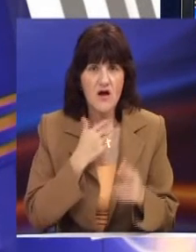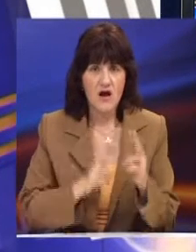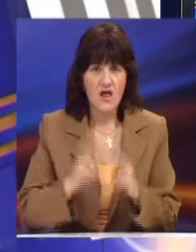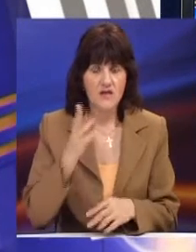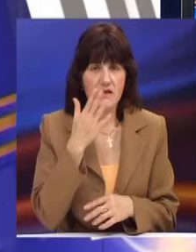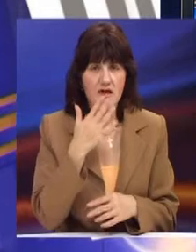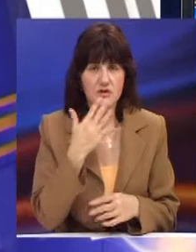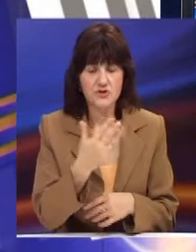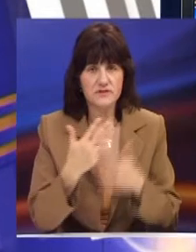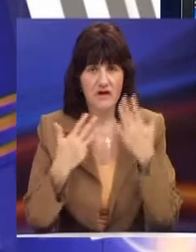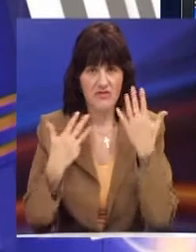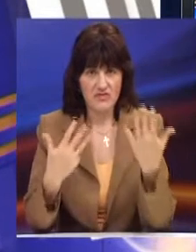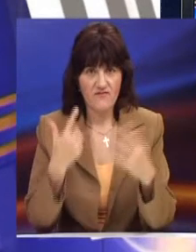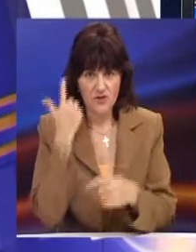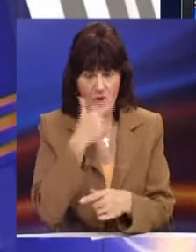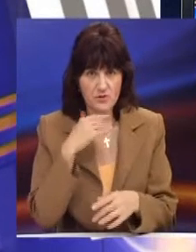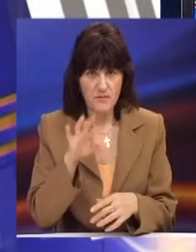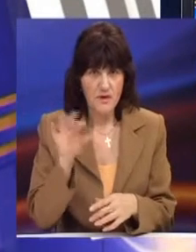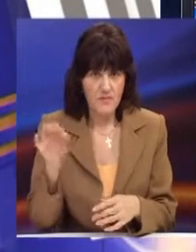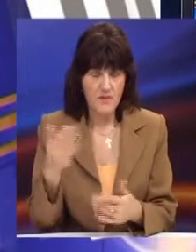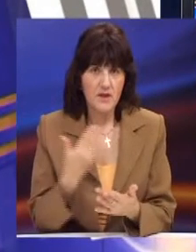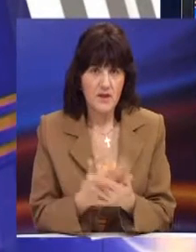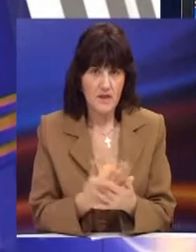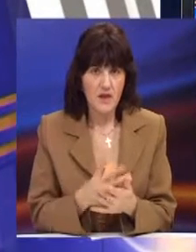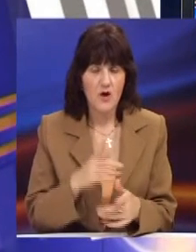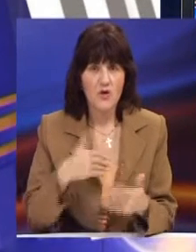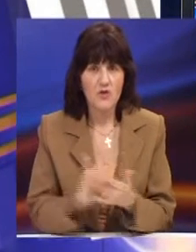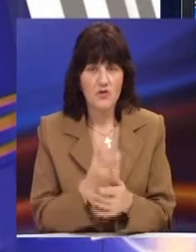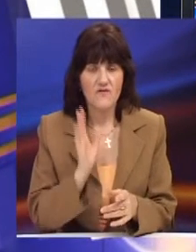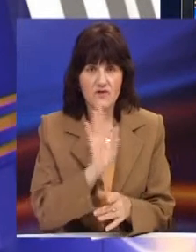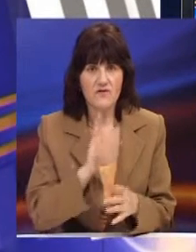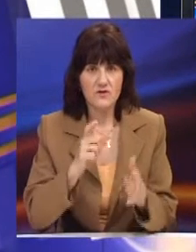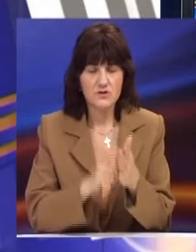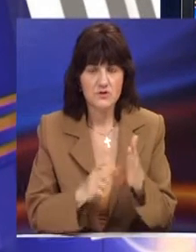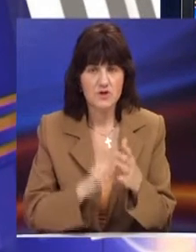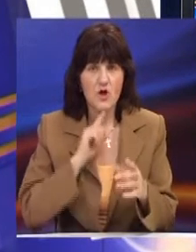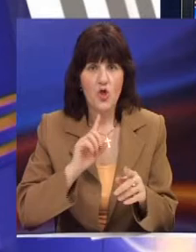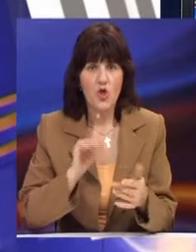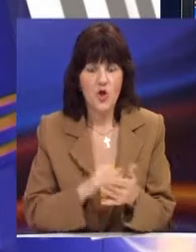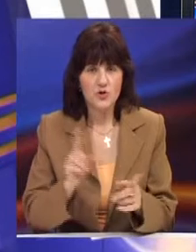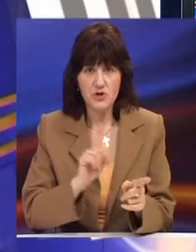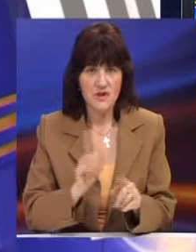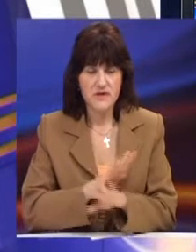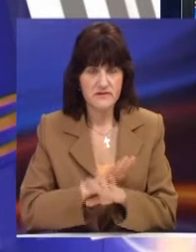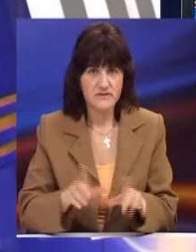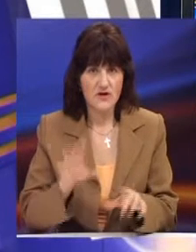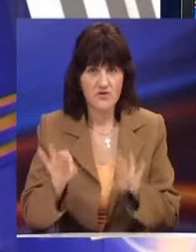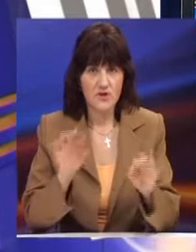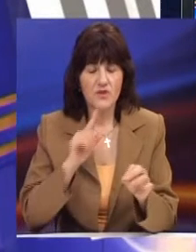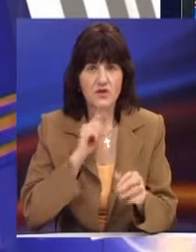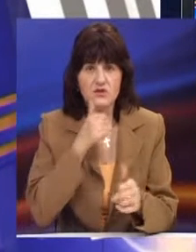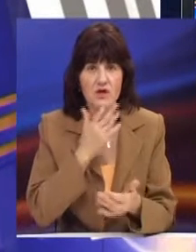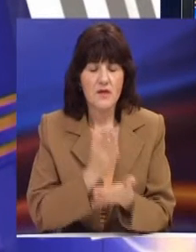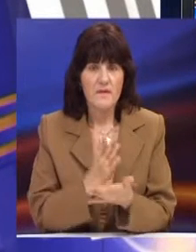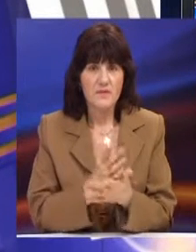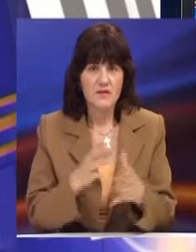49 članova gradskog parlamenta. Ujedno su izabrani članovi gradskog veća, kojima resori još nisu određeni, a reč je o Blašku